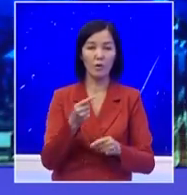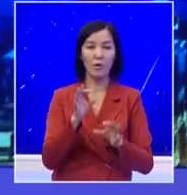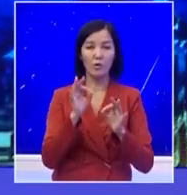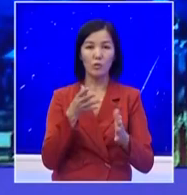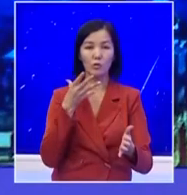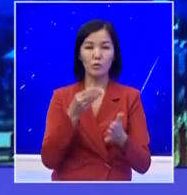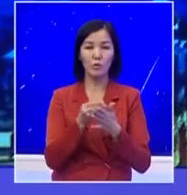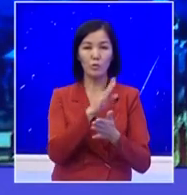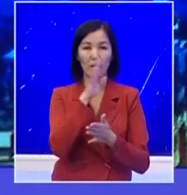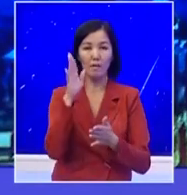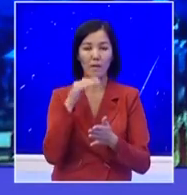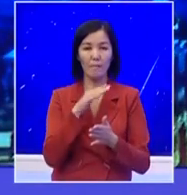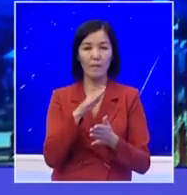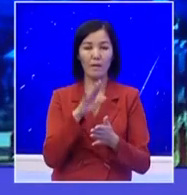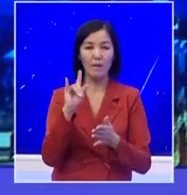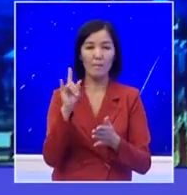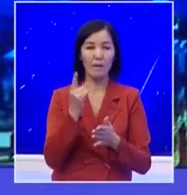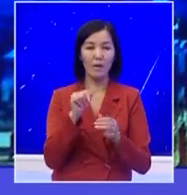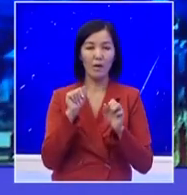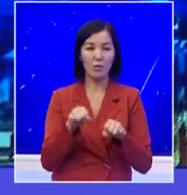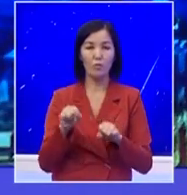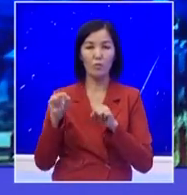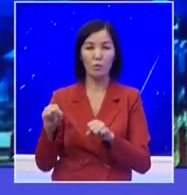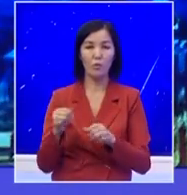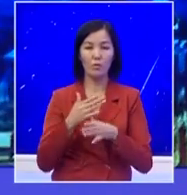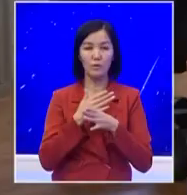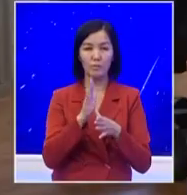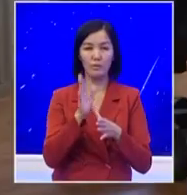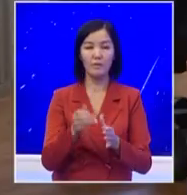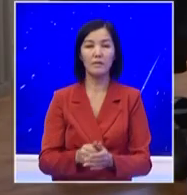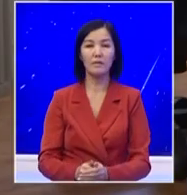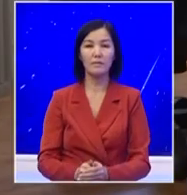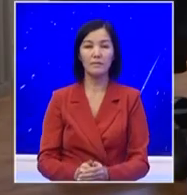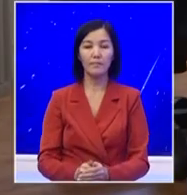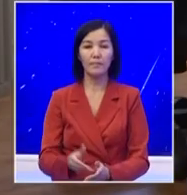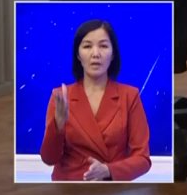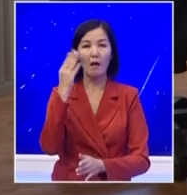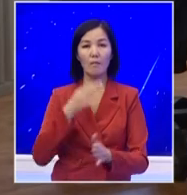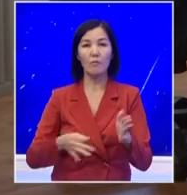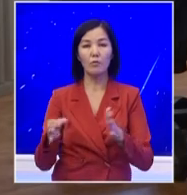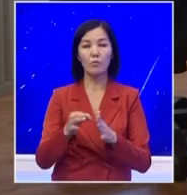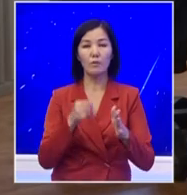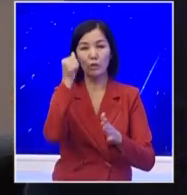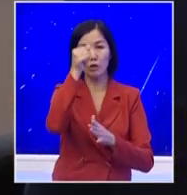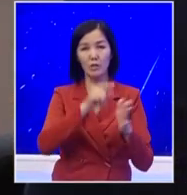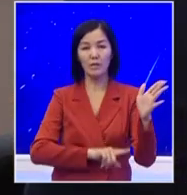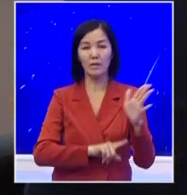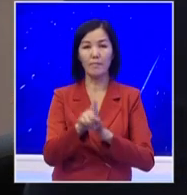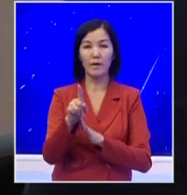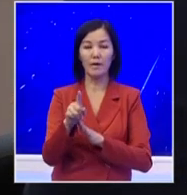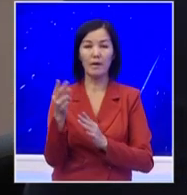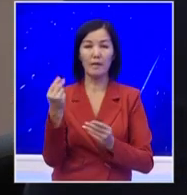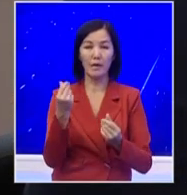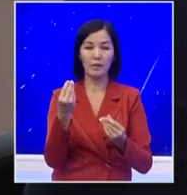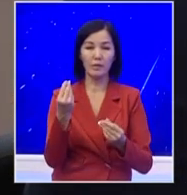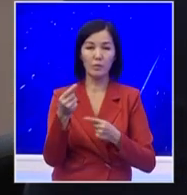ана мен бала құқығының қорғалуына септігін тигізеді дейді. Алматы облысында жыл басынан бері проблемалық алимент өндірістері